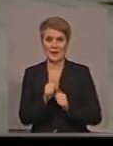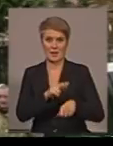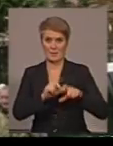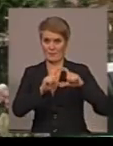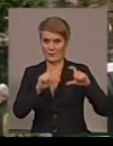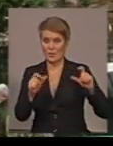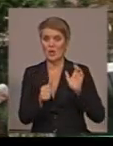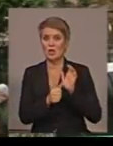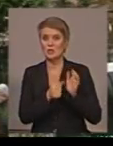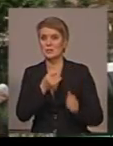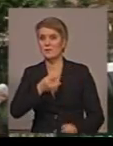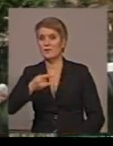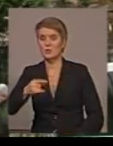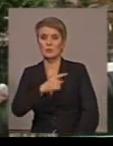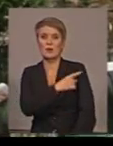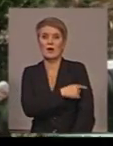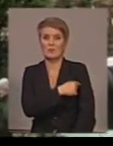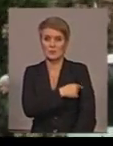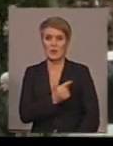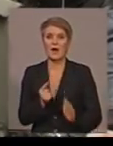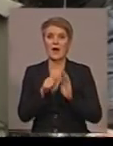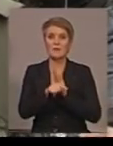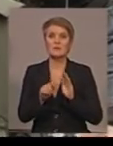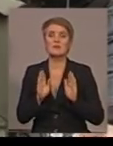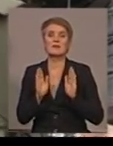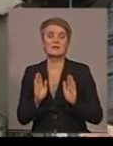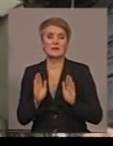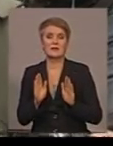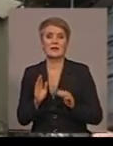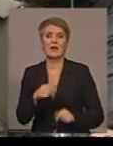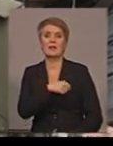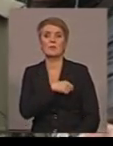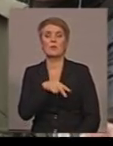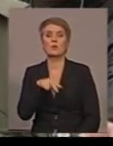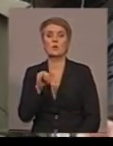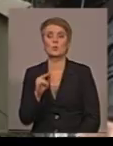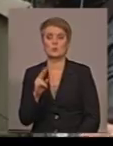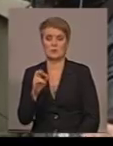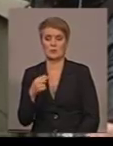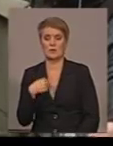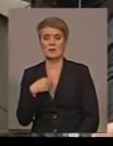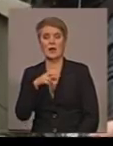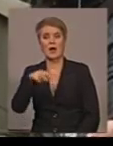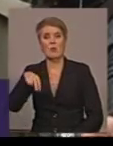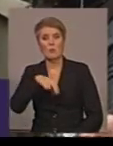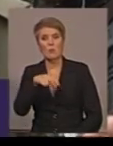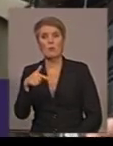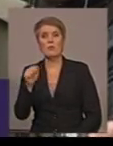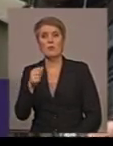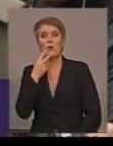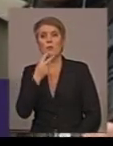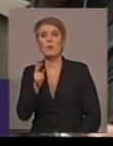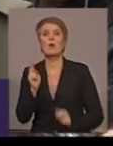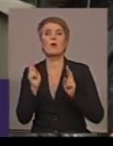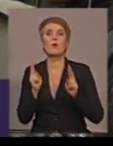У будівлю потрапити зміг лише нардеп Ігор Луценко. Я пройшовся зараз по всім етажам, де я можу побачити. Я побачив тим, кому